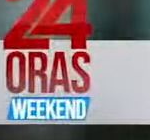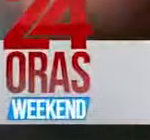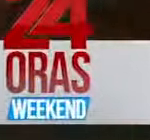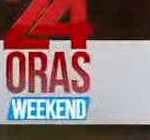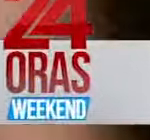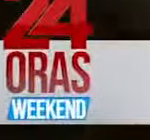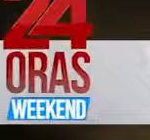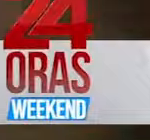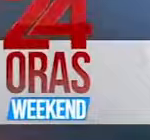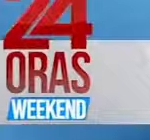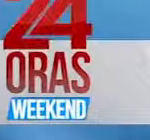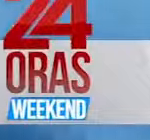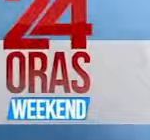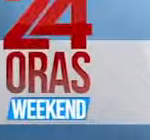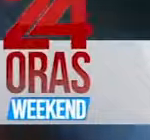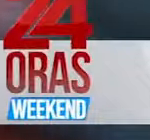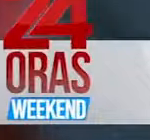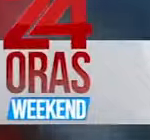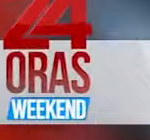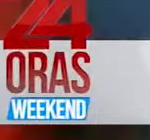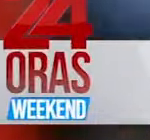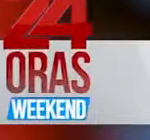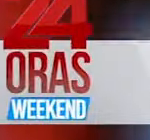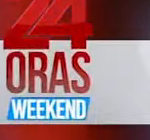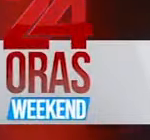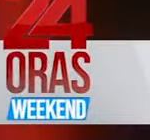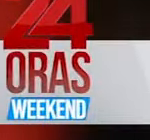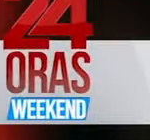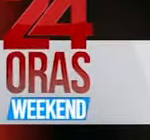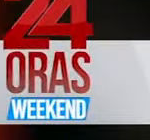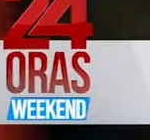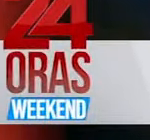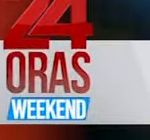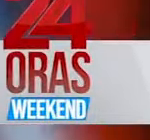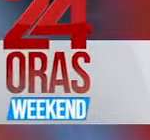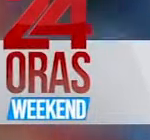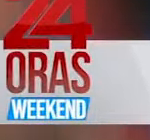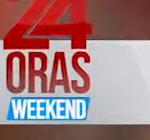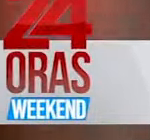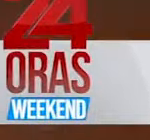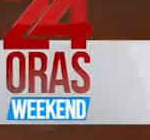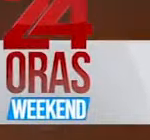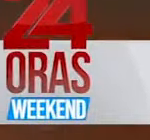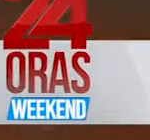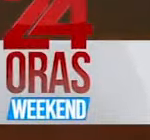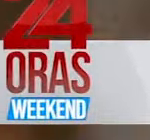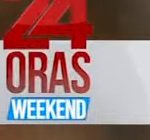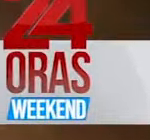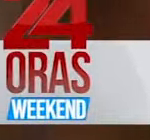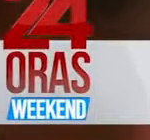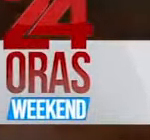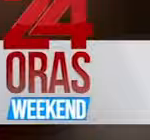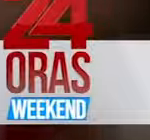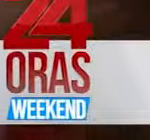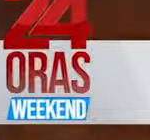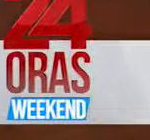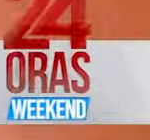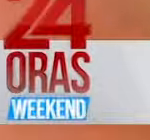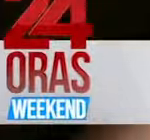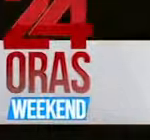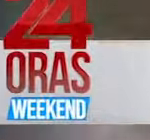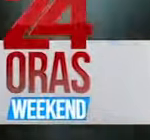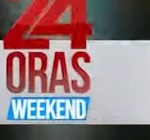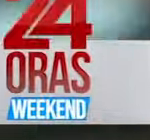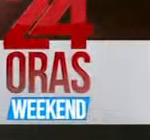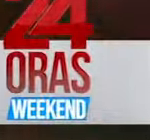Kuya! Para! Masabi ko para! Kuya! Lapas na ako, kuya! Huli cab. Mga pasahero ng jeep. Takot na takot